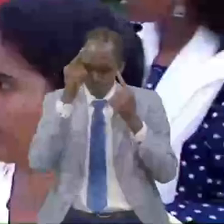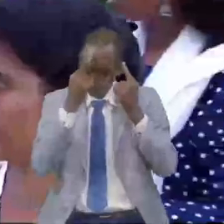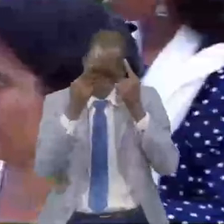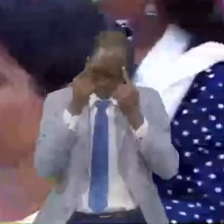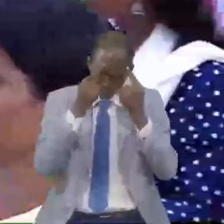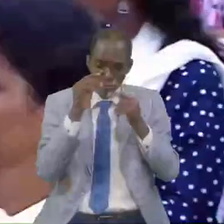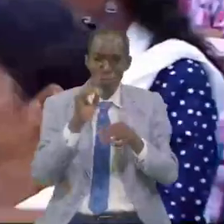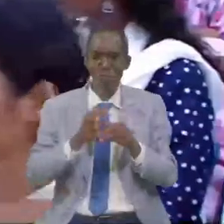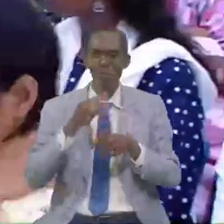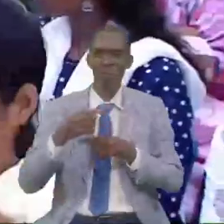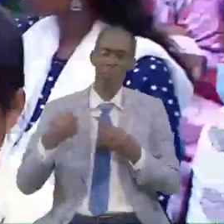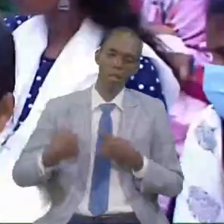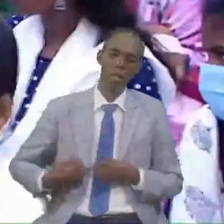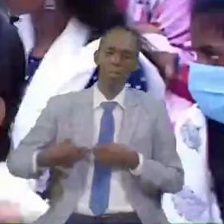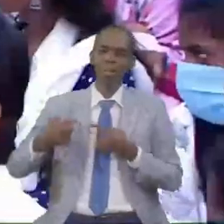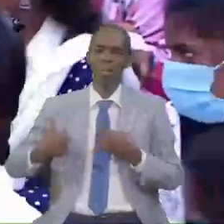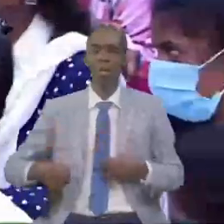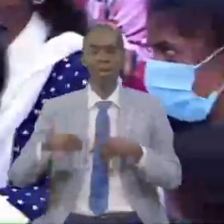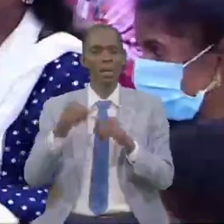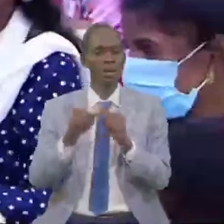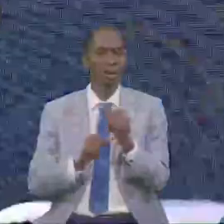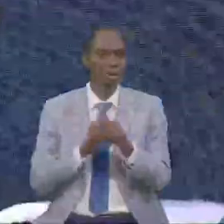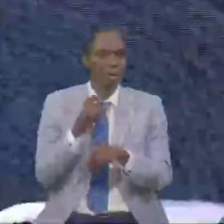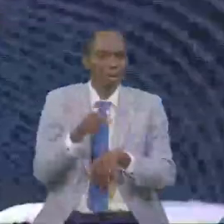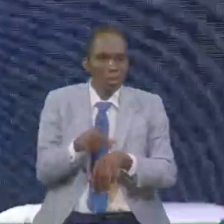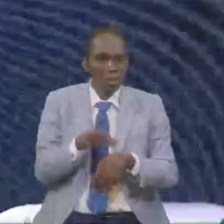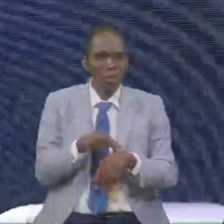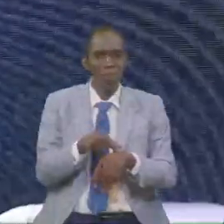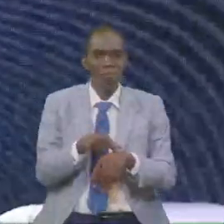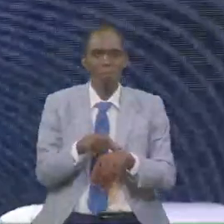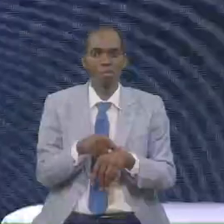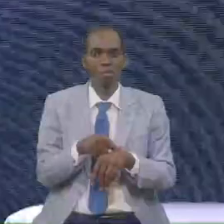Les paroles que tu réfléchis, que tu gardes dans ton cœur, dans ta pensée.